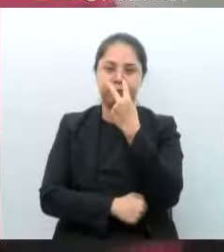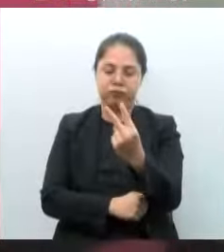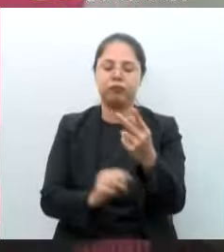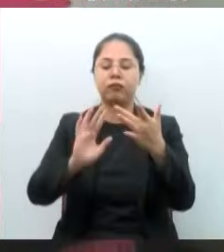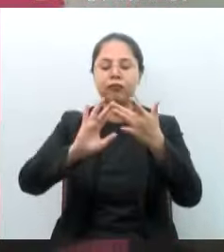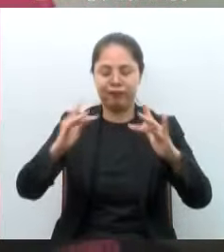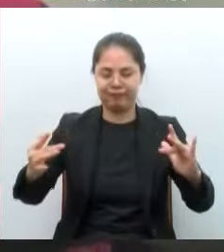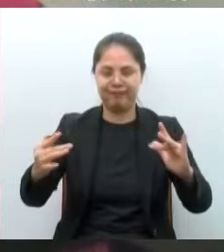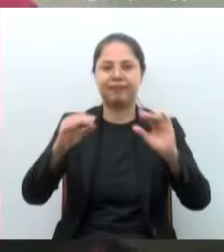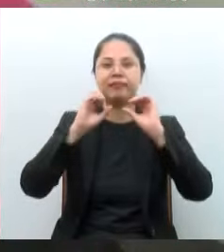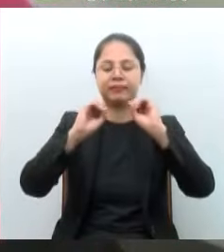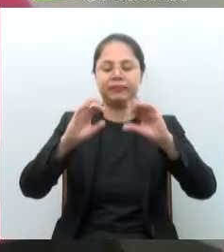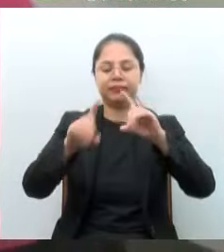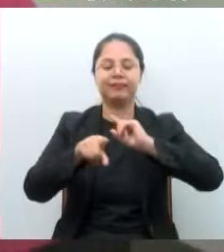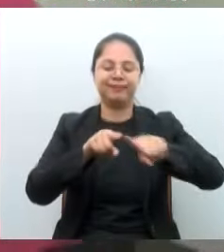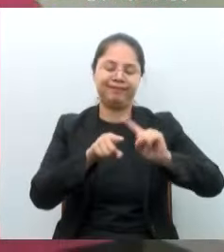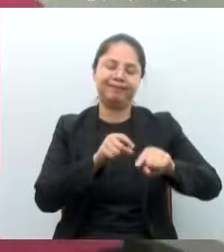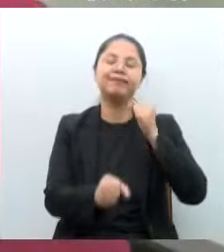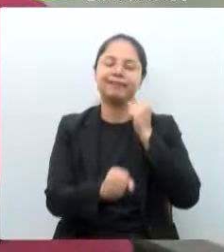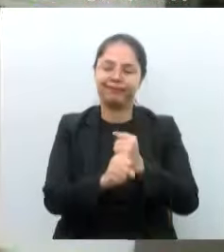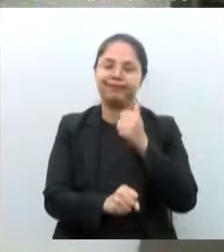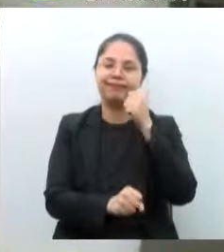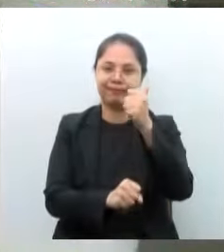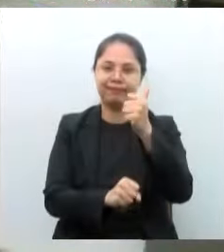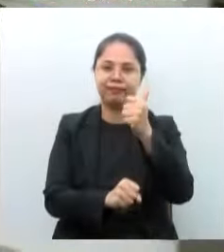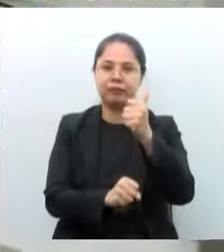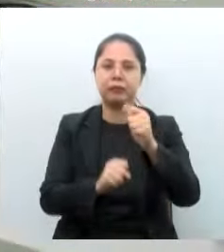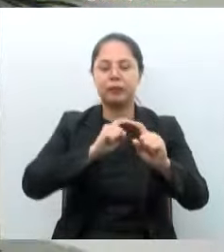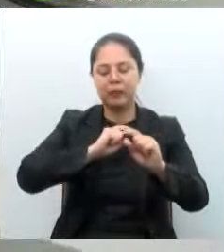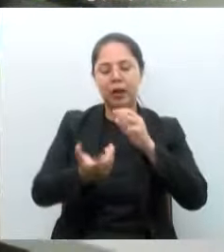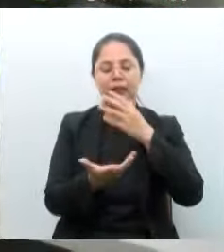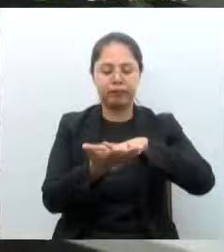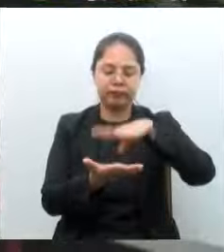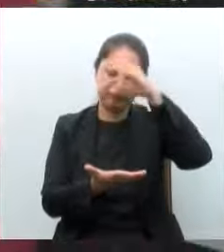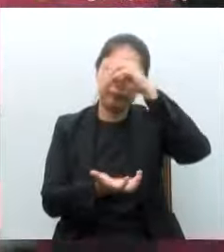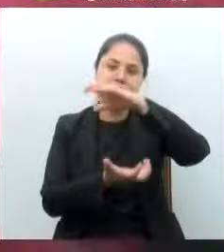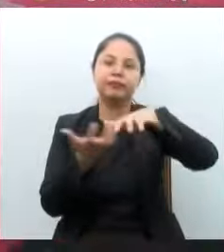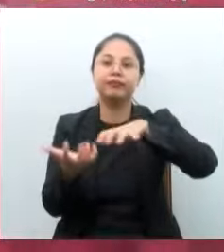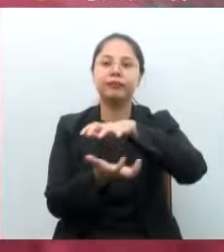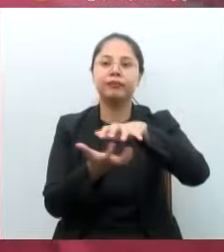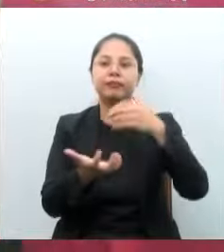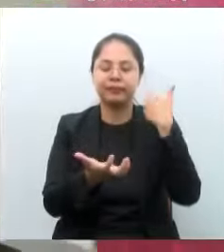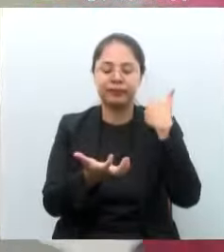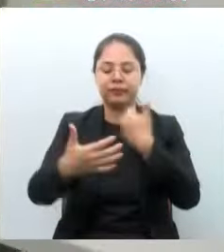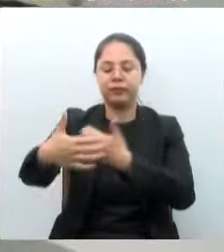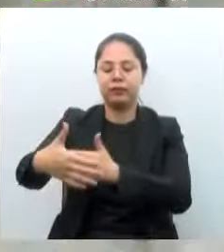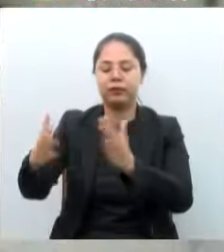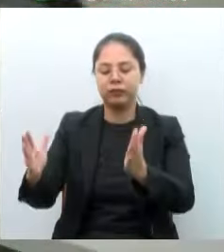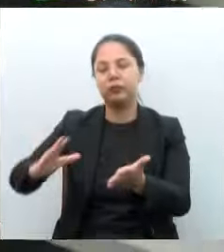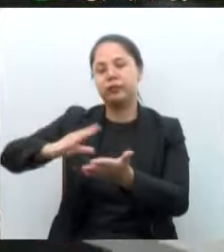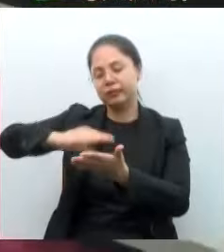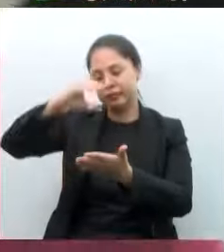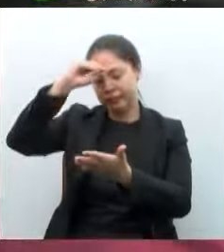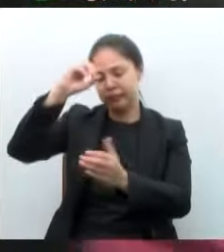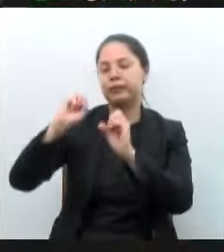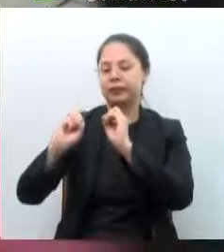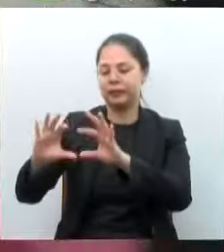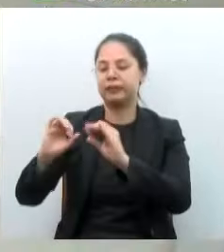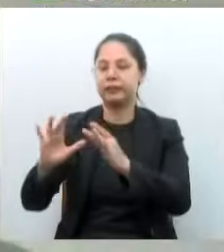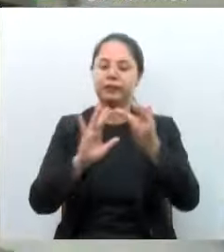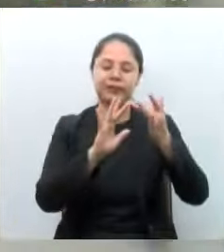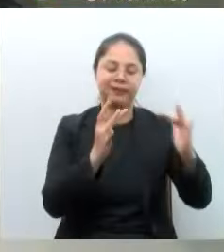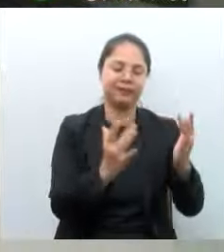ฟอร์มนี้มาอย่างต่อเนื่องในรูปแบบผสมผสานควบคู่ทั้งรูปแบบออนไซต์และออ